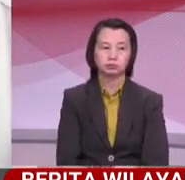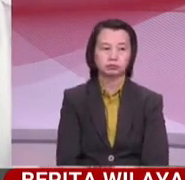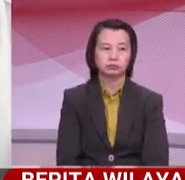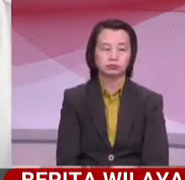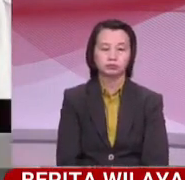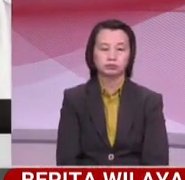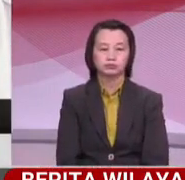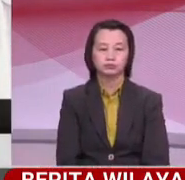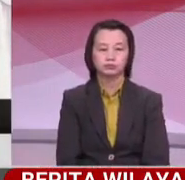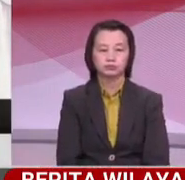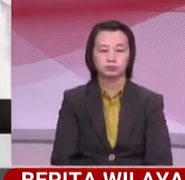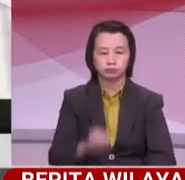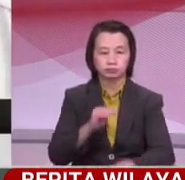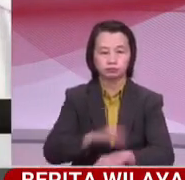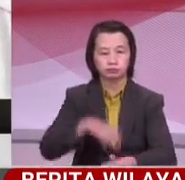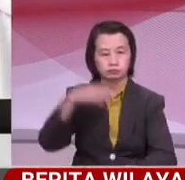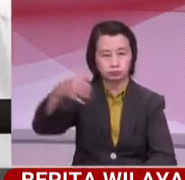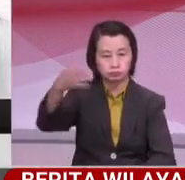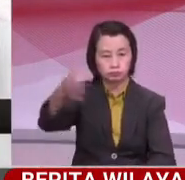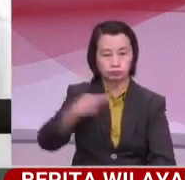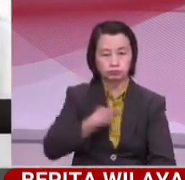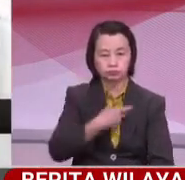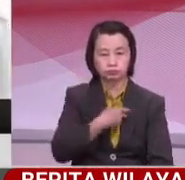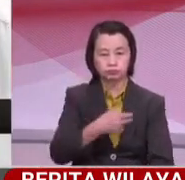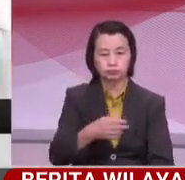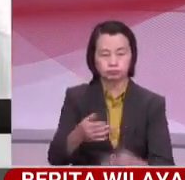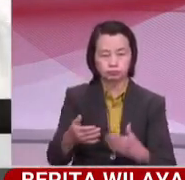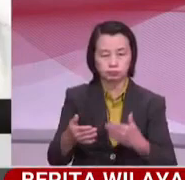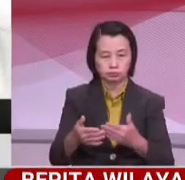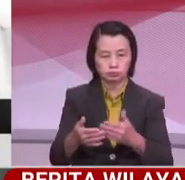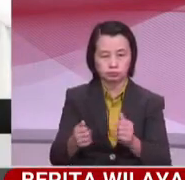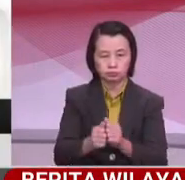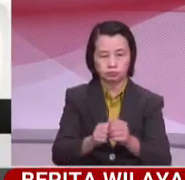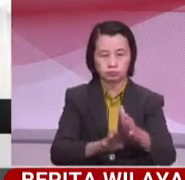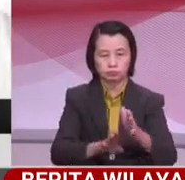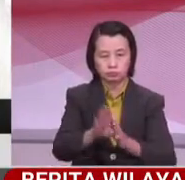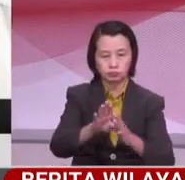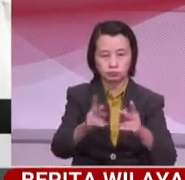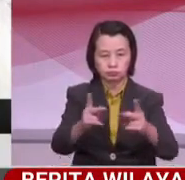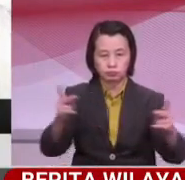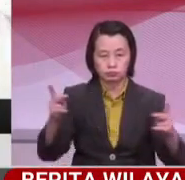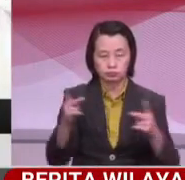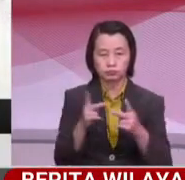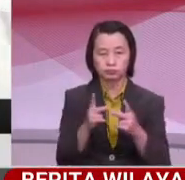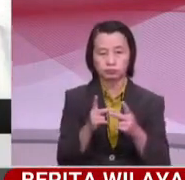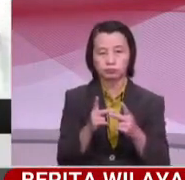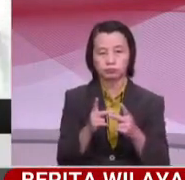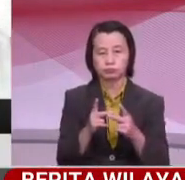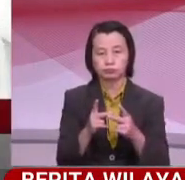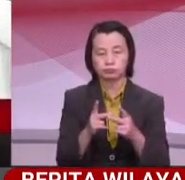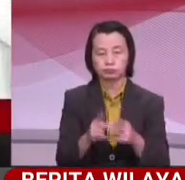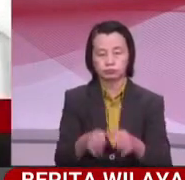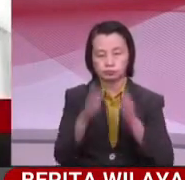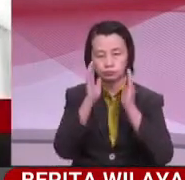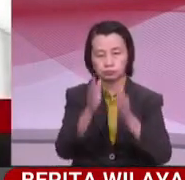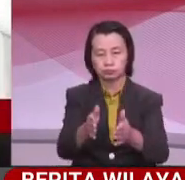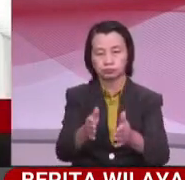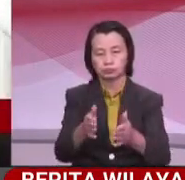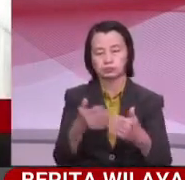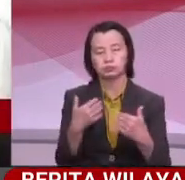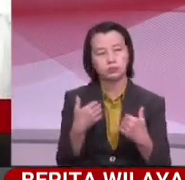lebih dari masa ke semasa kita mendekatkan lagi apa penggunaan kekuasaan hanya itu Bond